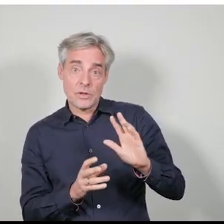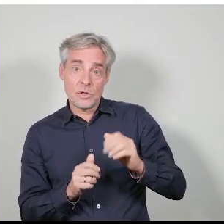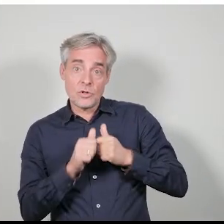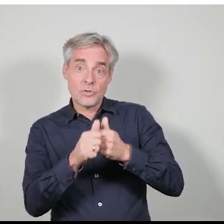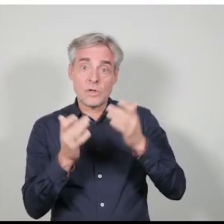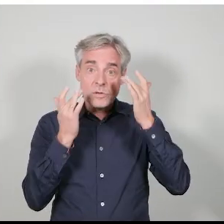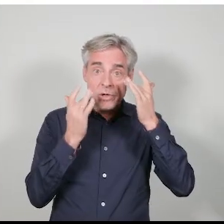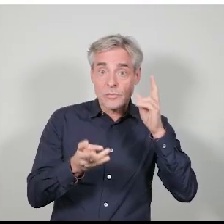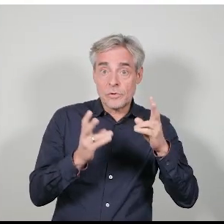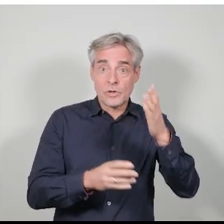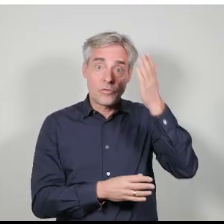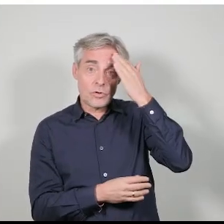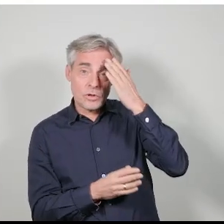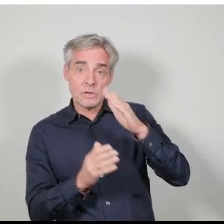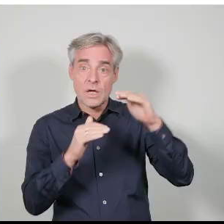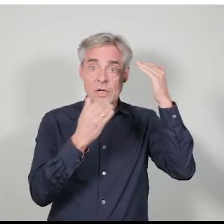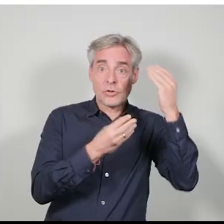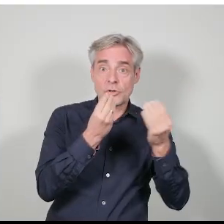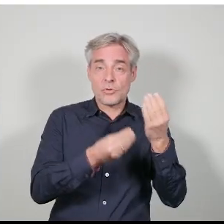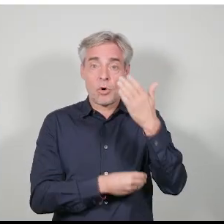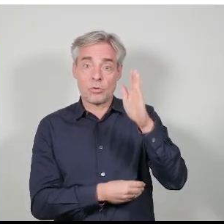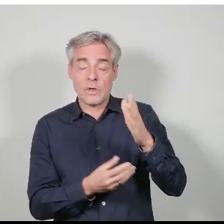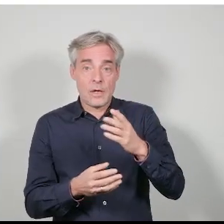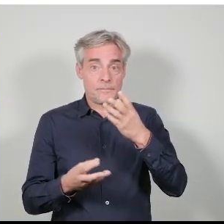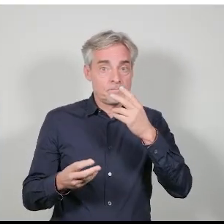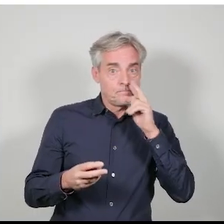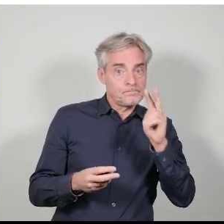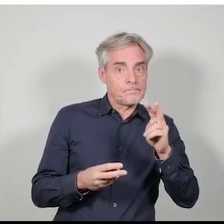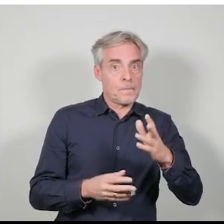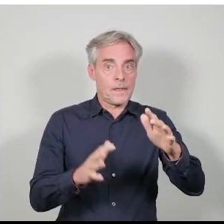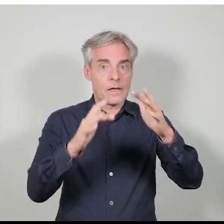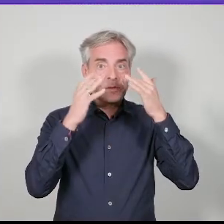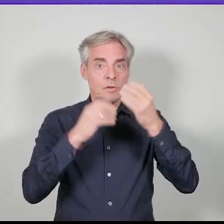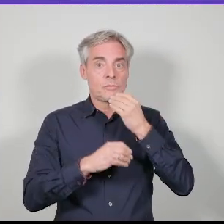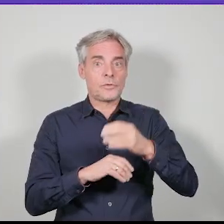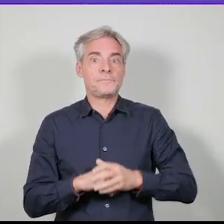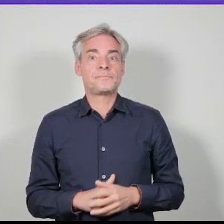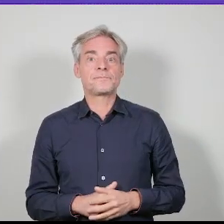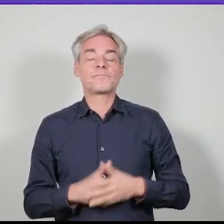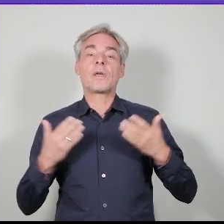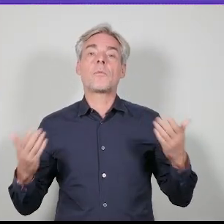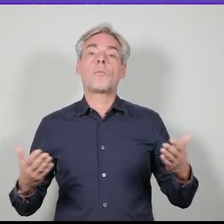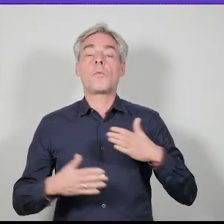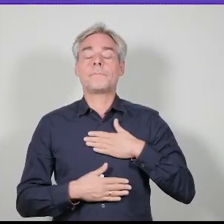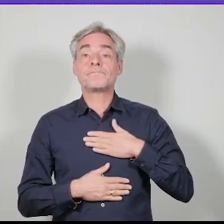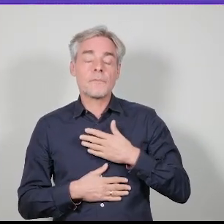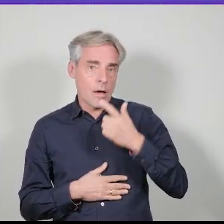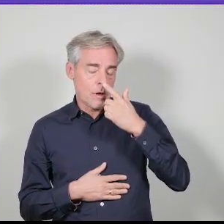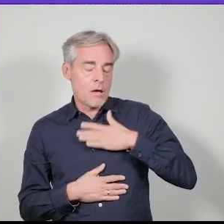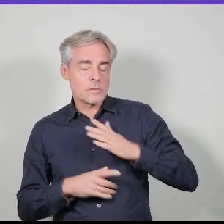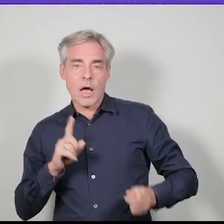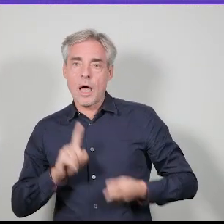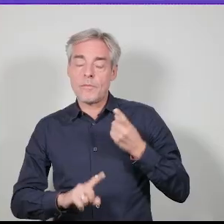expériences que vous auriez pu voir à l'étranger aujourd'hui et qui vous paraissent inspirantes? Alors moi, je trouve ça très